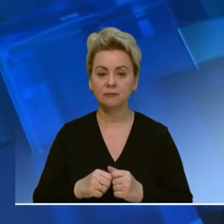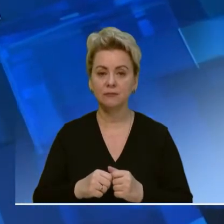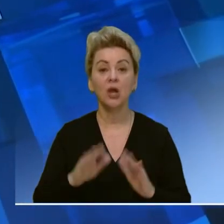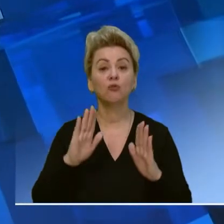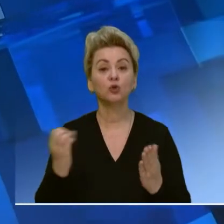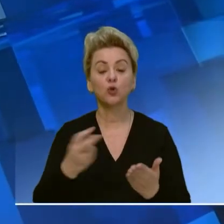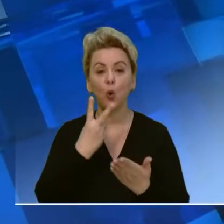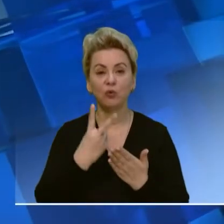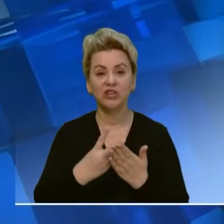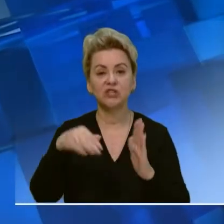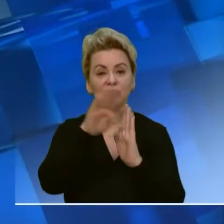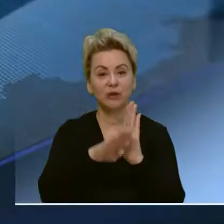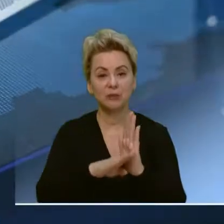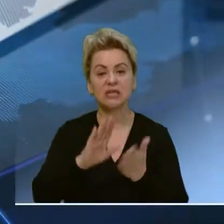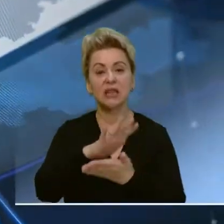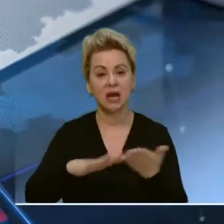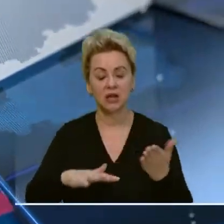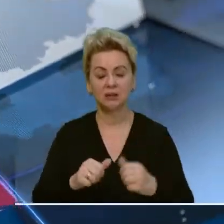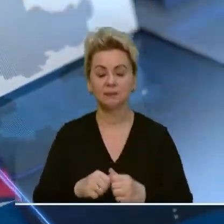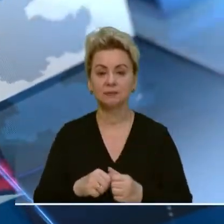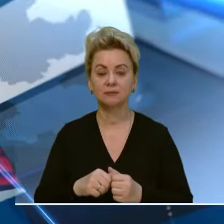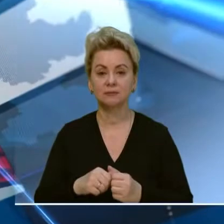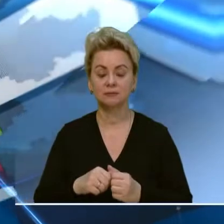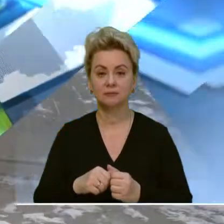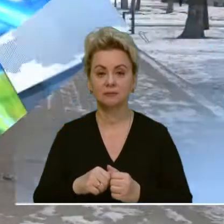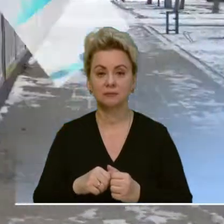И вот что вы увидите в выпуске далее.